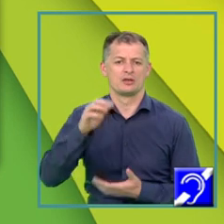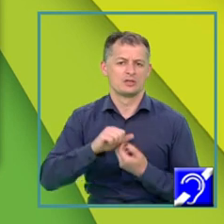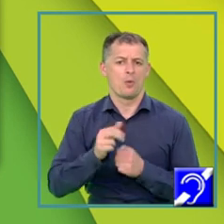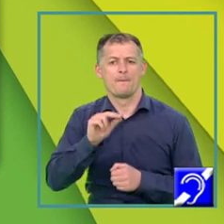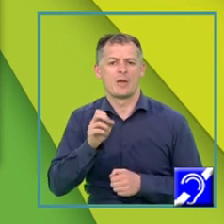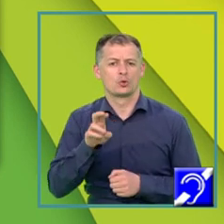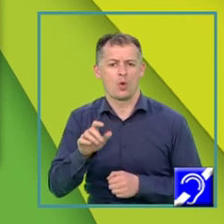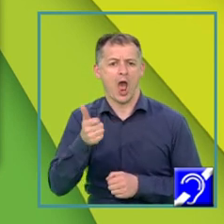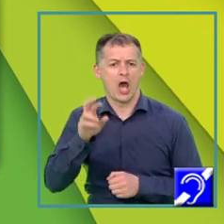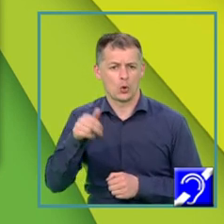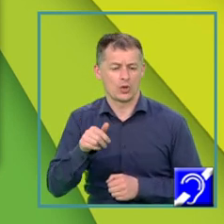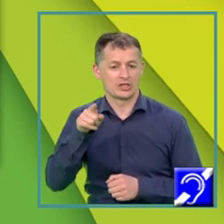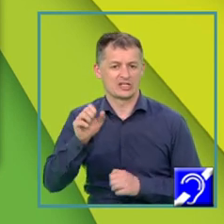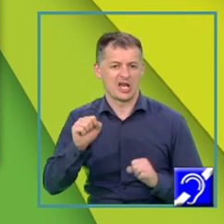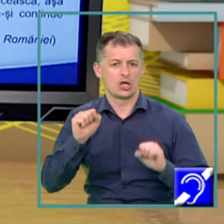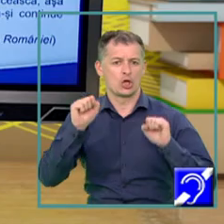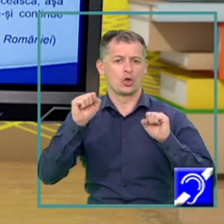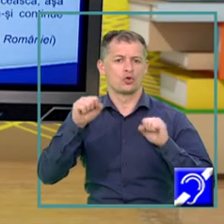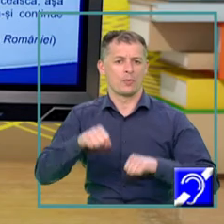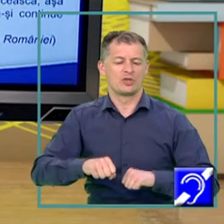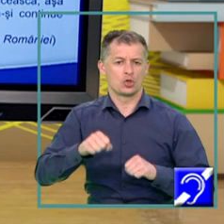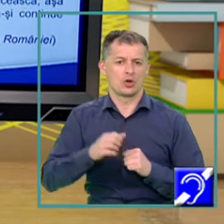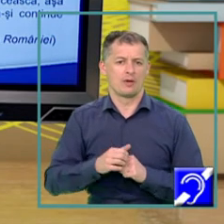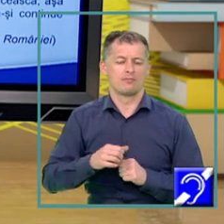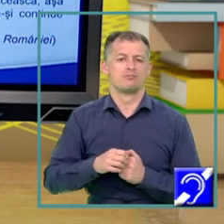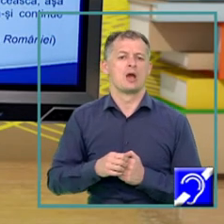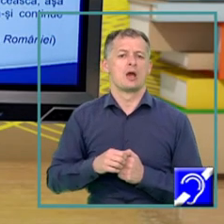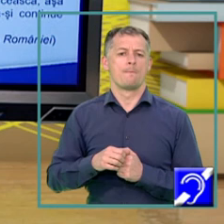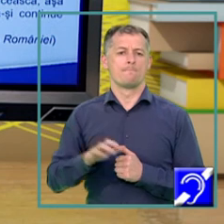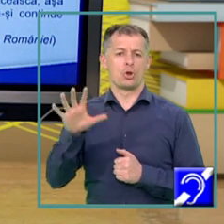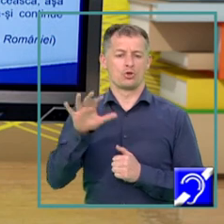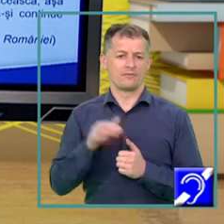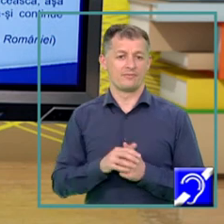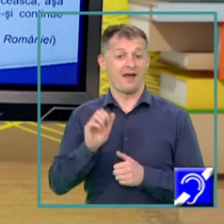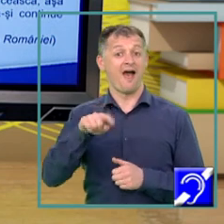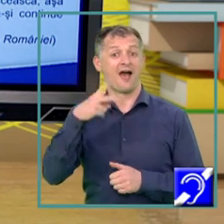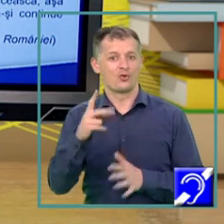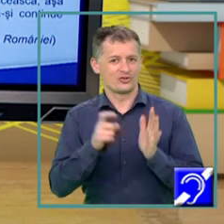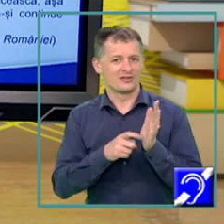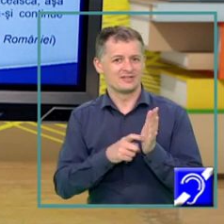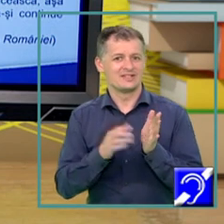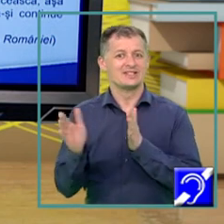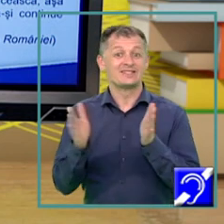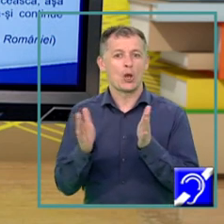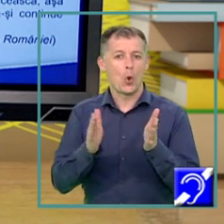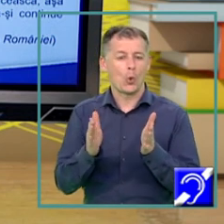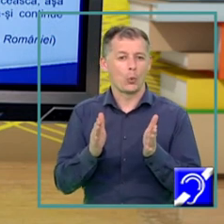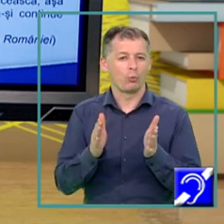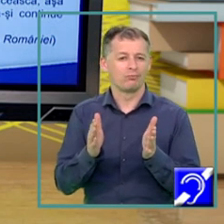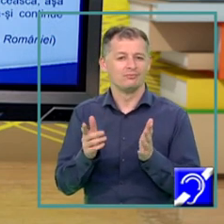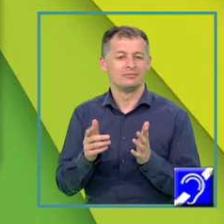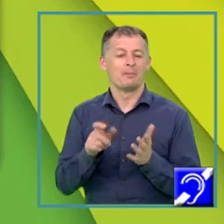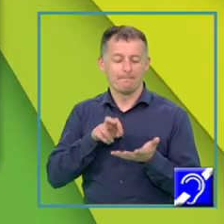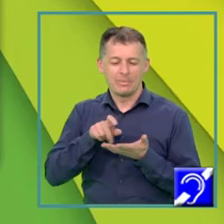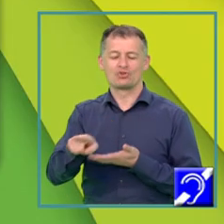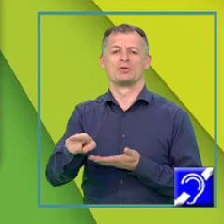aceștia fiind domnitori ai Moldovei. A doua cerință trebuia să precizăm secolul la care se referă sursa dată. Ne ducem la sursă